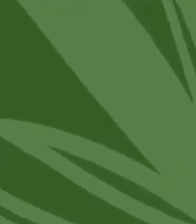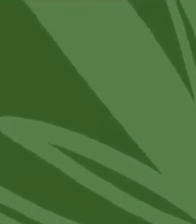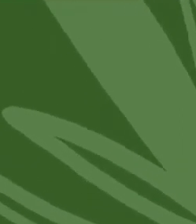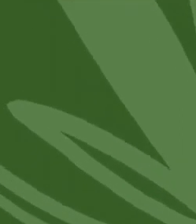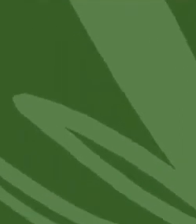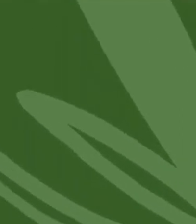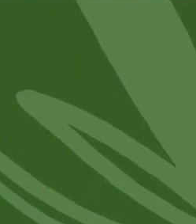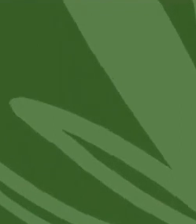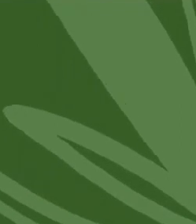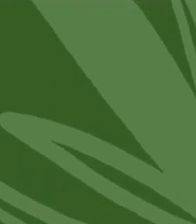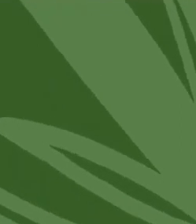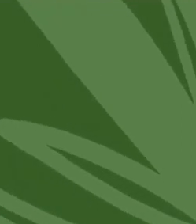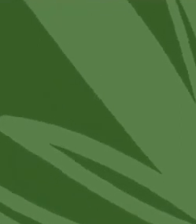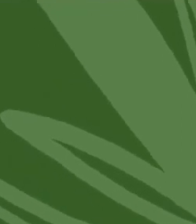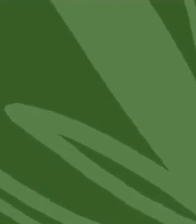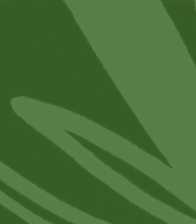silakan Amna.